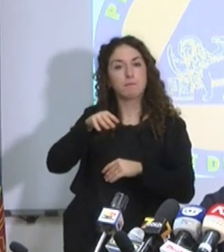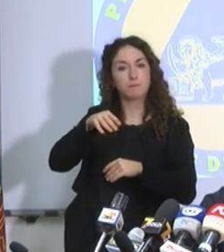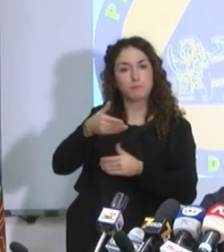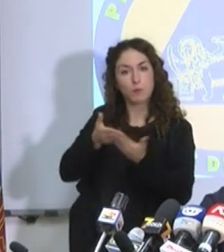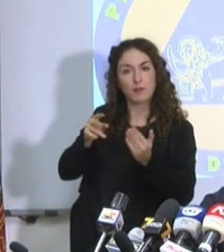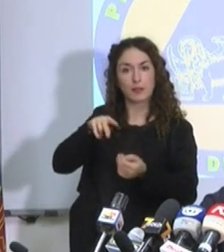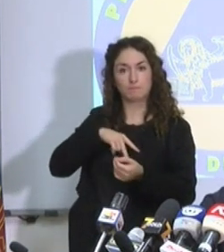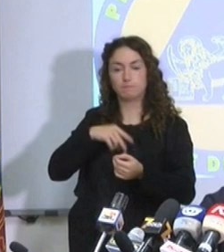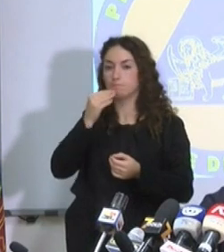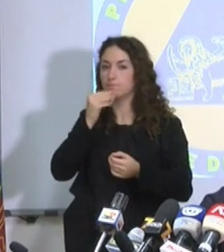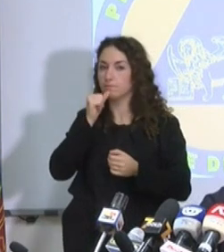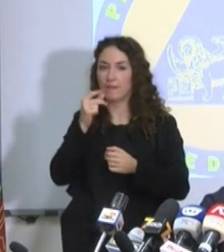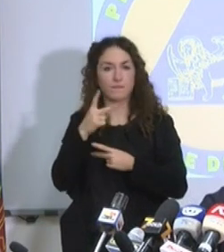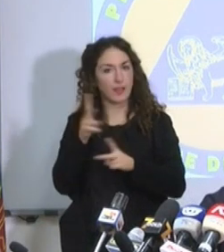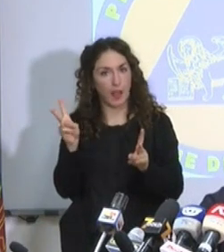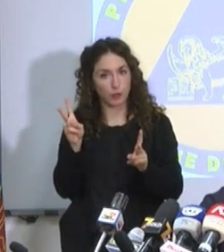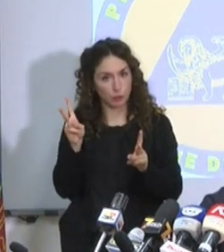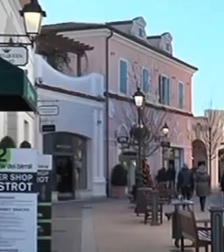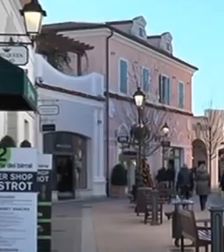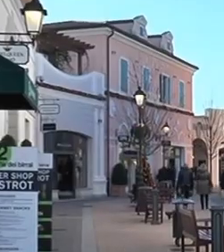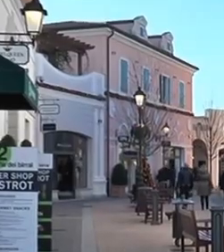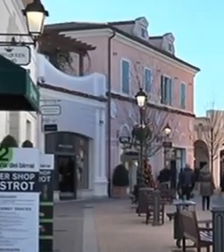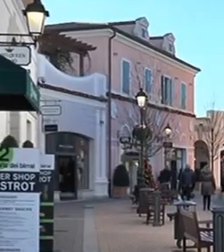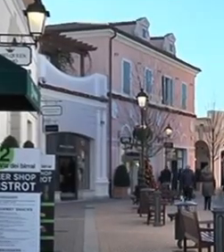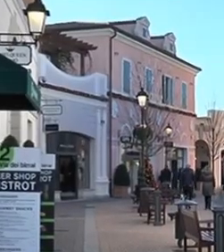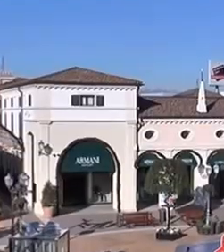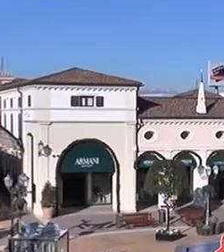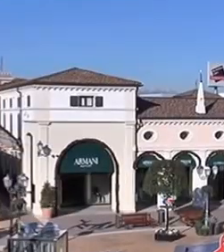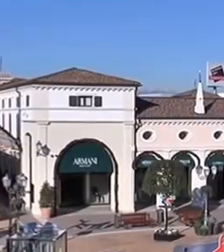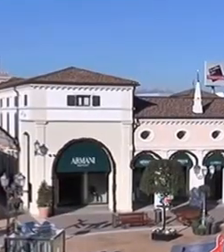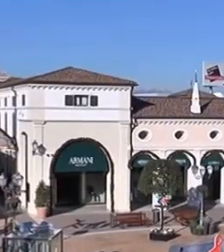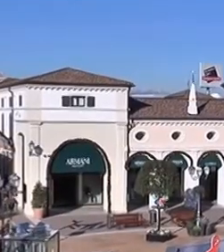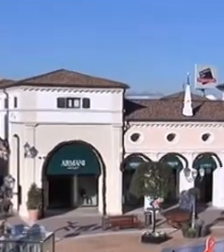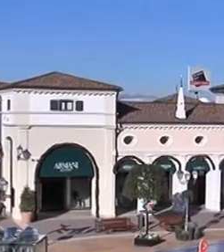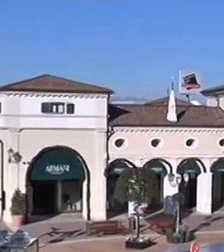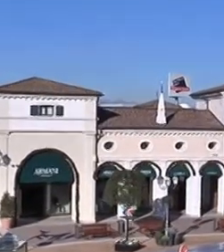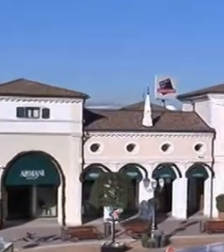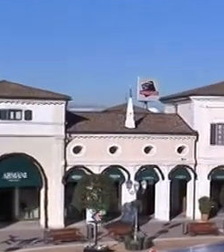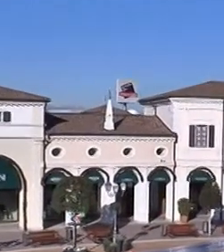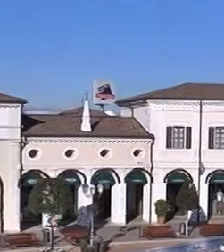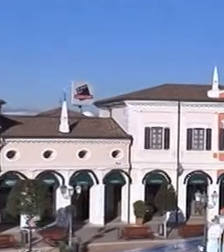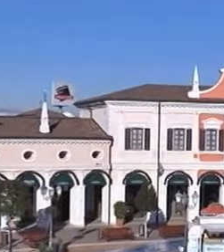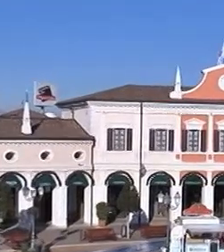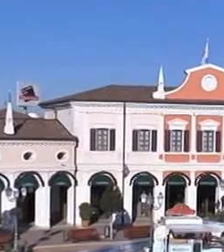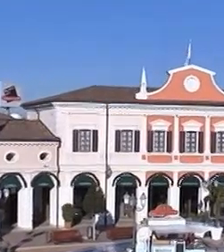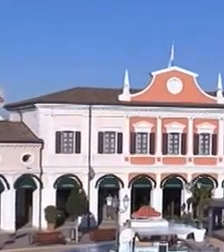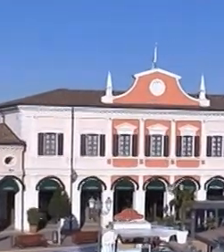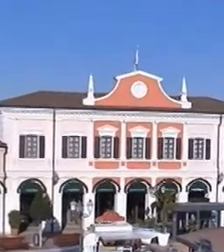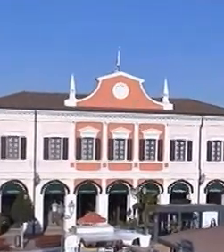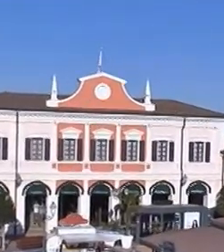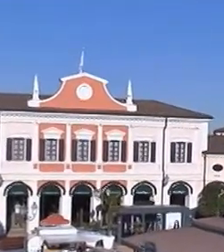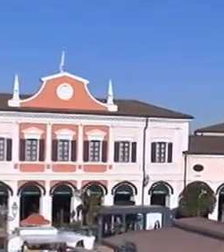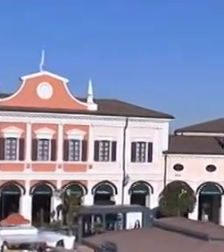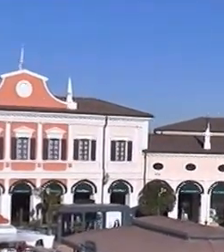pubblico salvo che sulla seduta degli esercizi nei giorni prefestivi e festivi chiuse le grandi e medie strutture di vendita sia esercizi